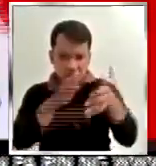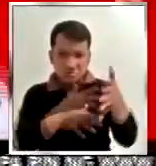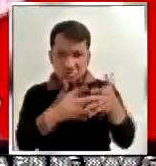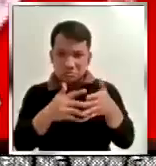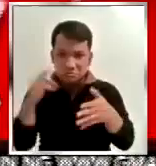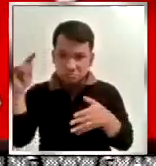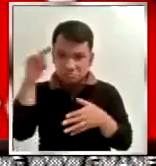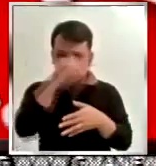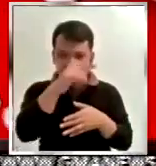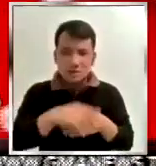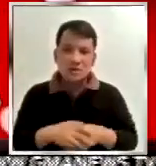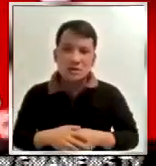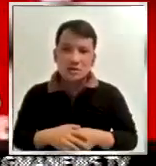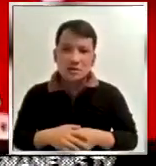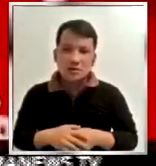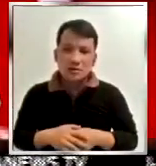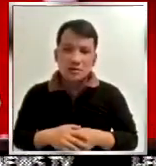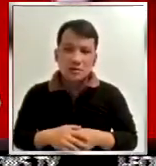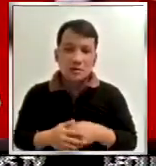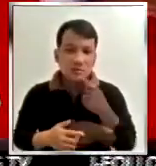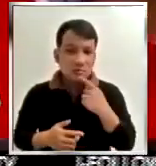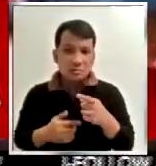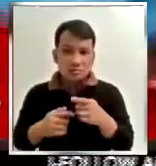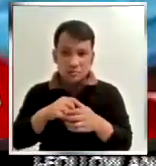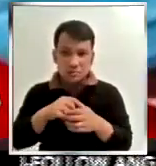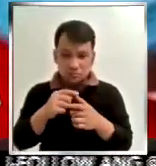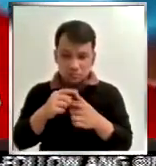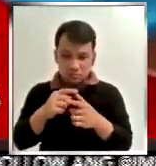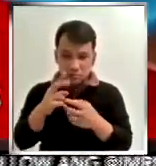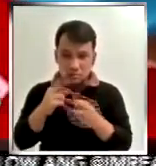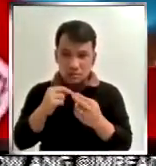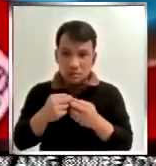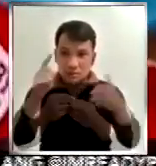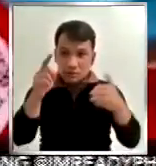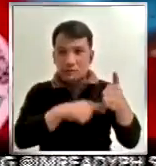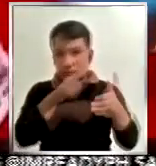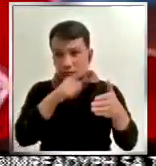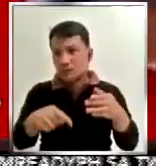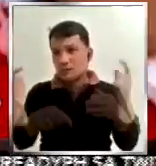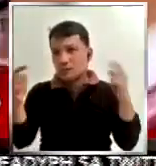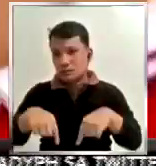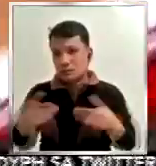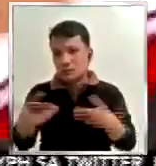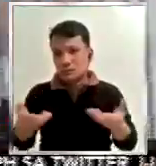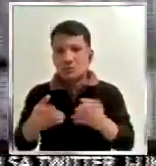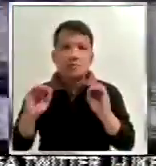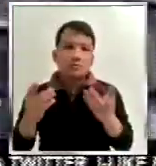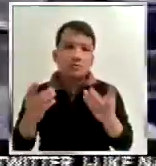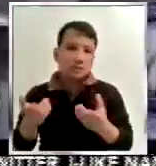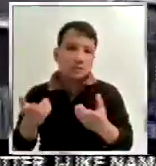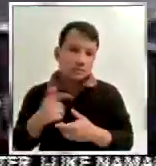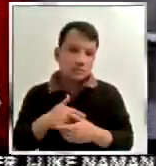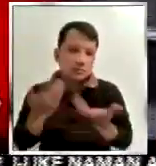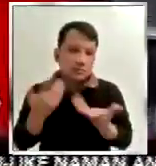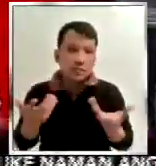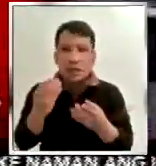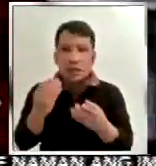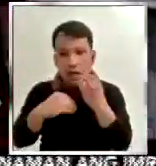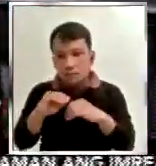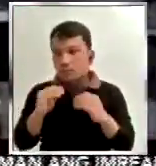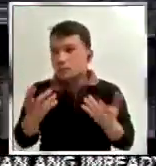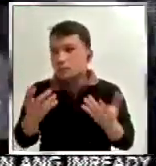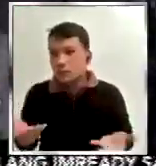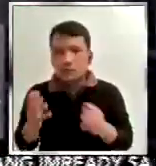dito. Wala kaming mapapala, wala kaming makakain, wala kaming matutulogan. Anong gagawin namin dito? Pangamba niya at ng iba